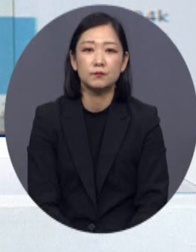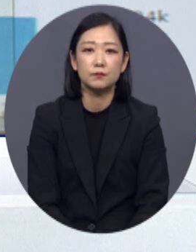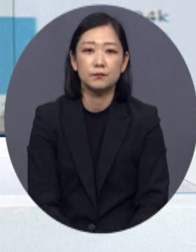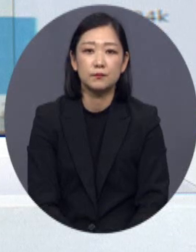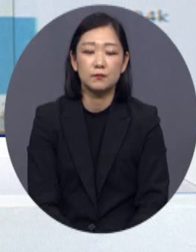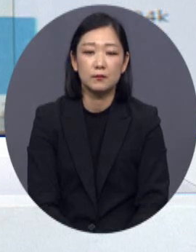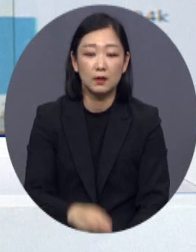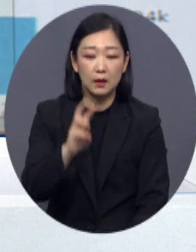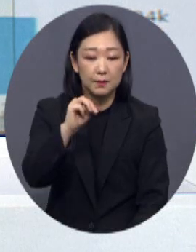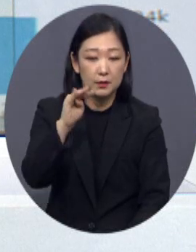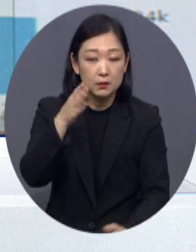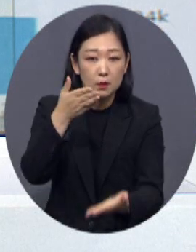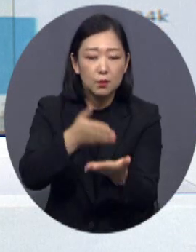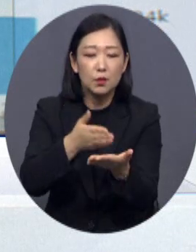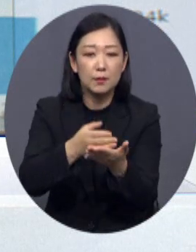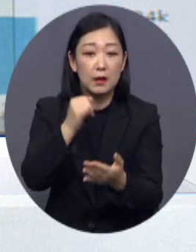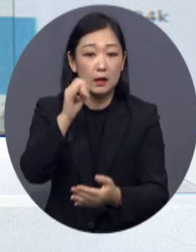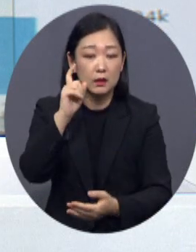정지와